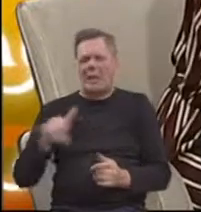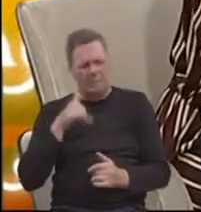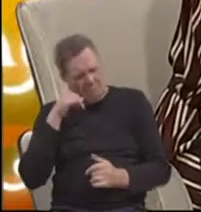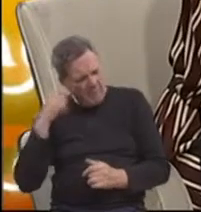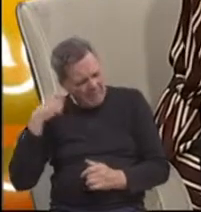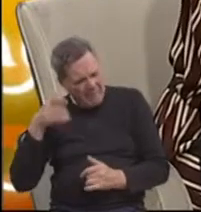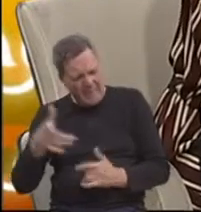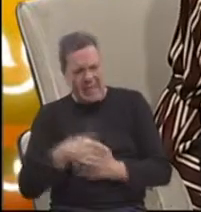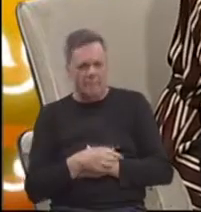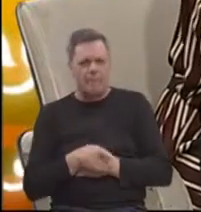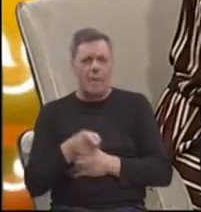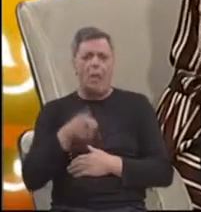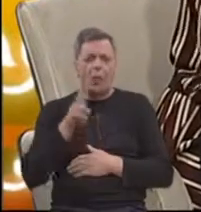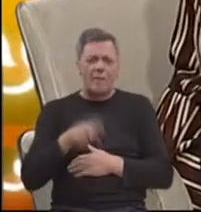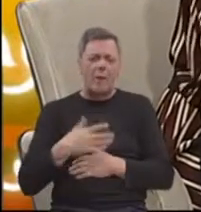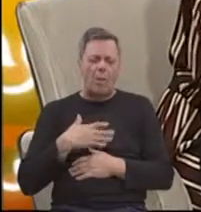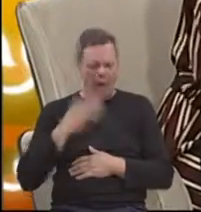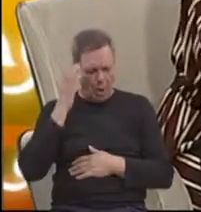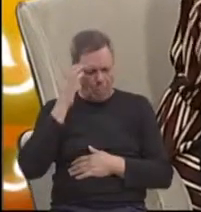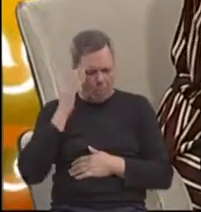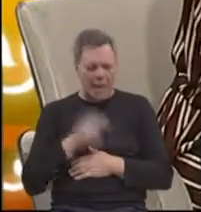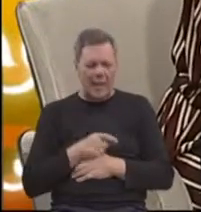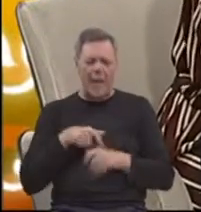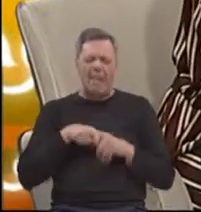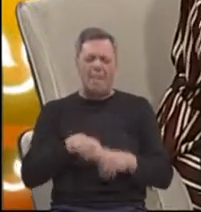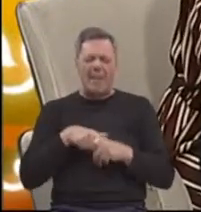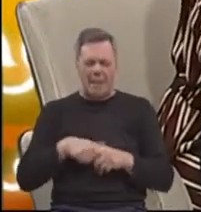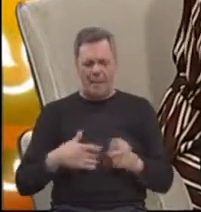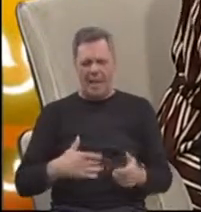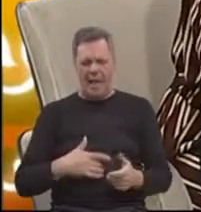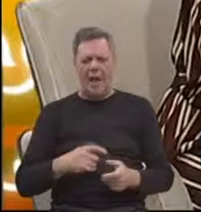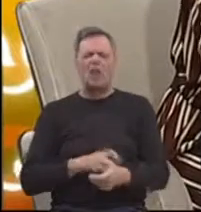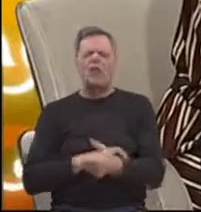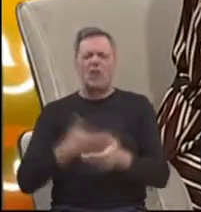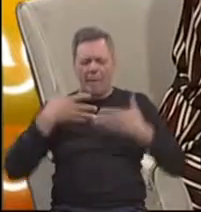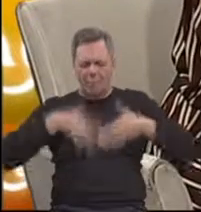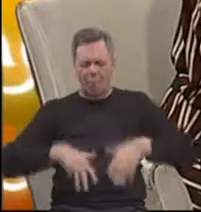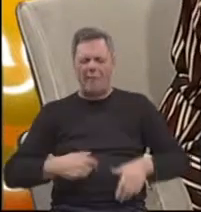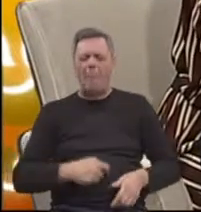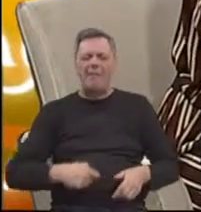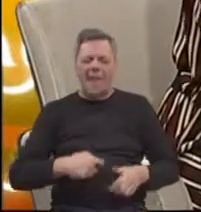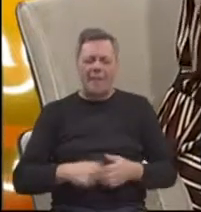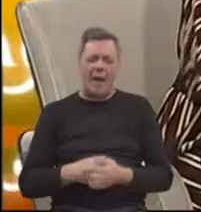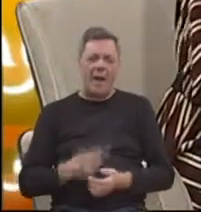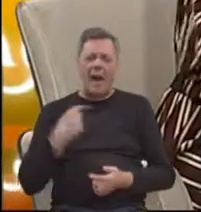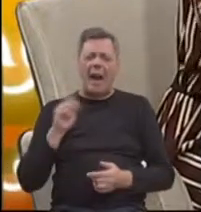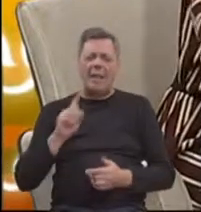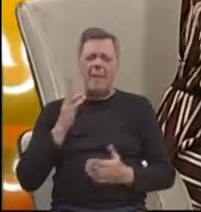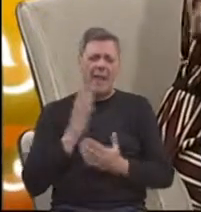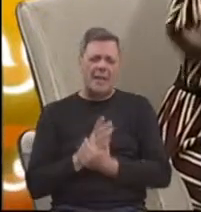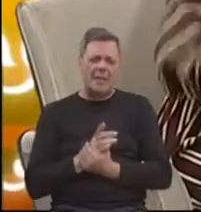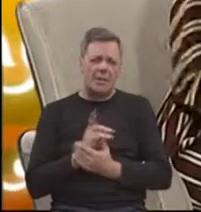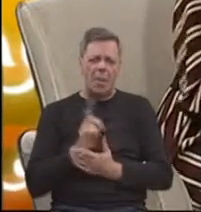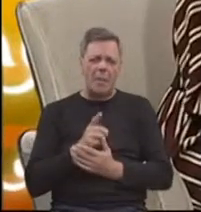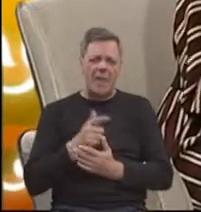To stvarno naš mozak je povezan sa živčanim sustavom crijeva, ali ne samo, to